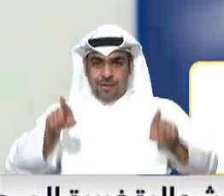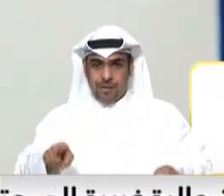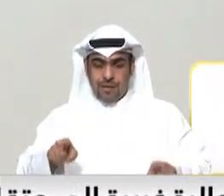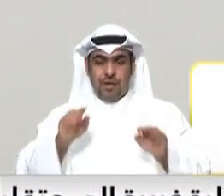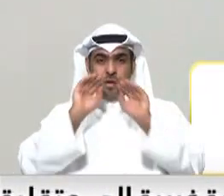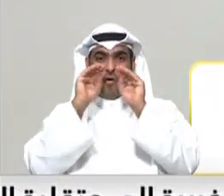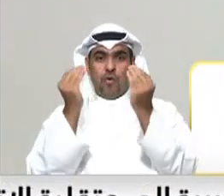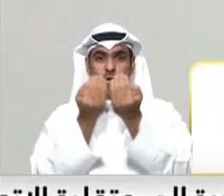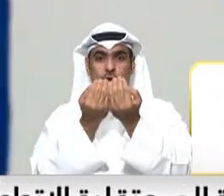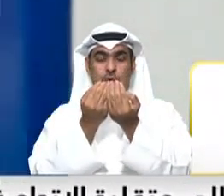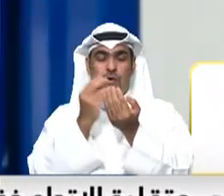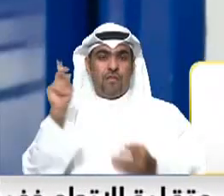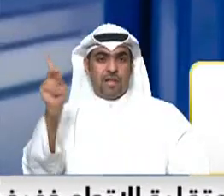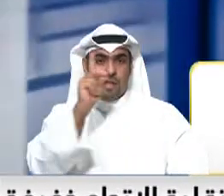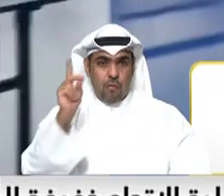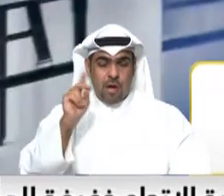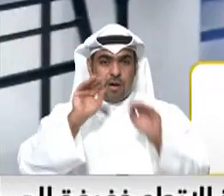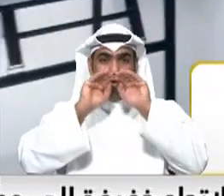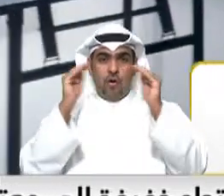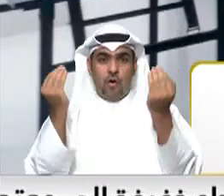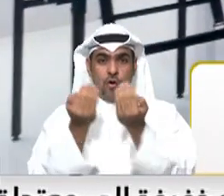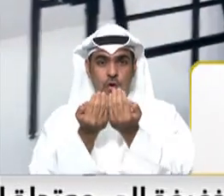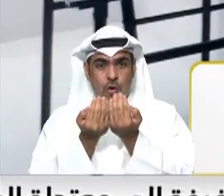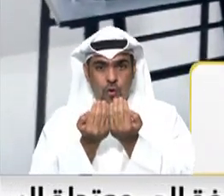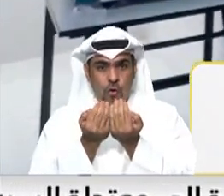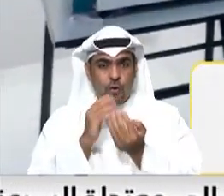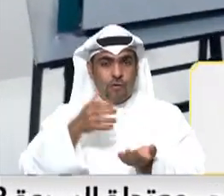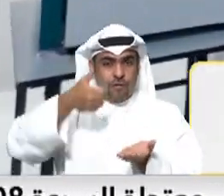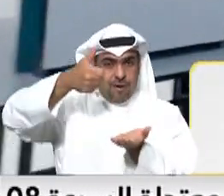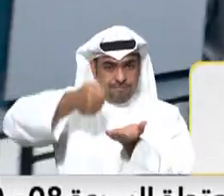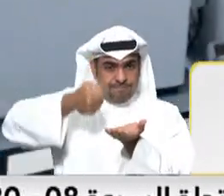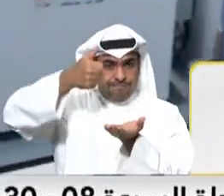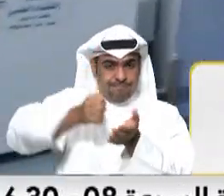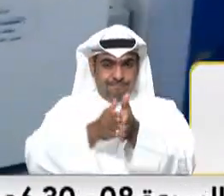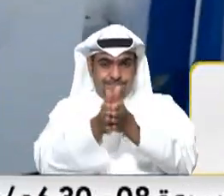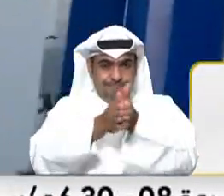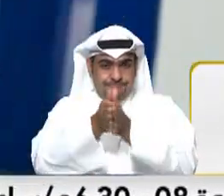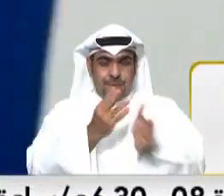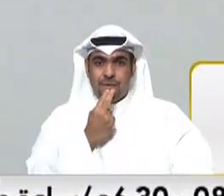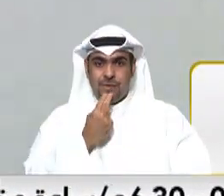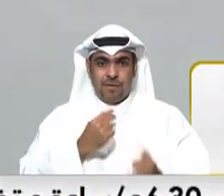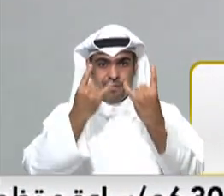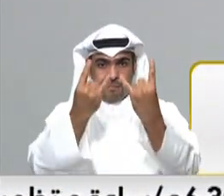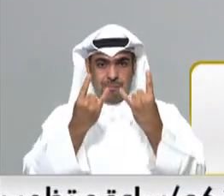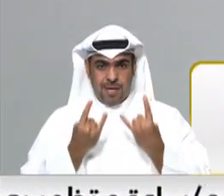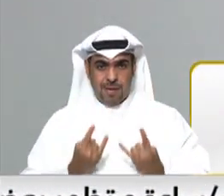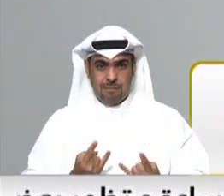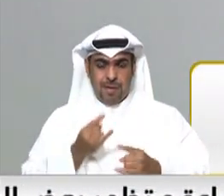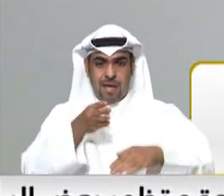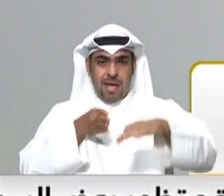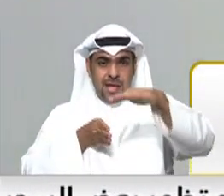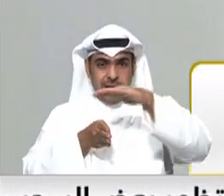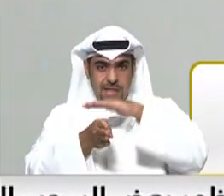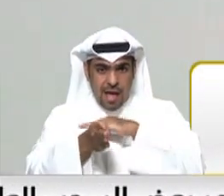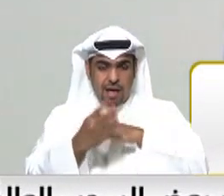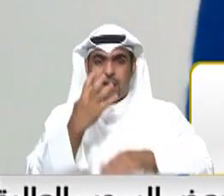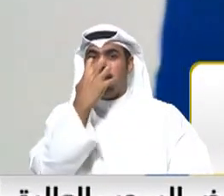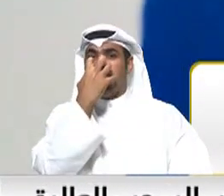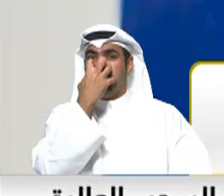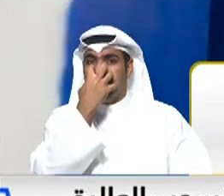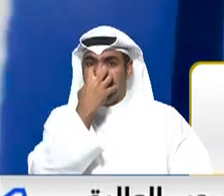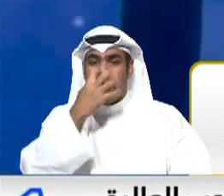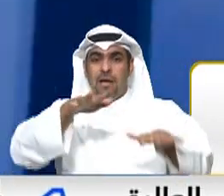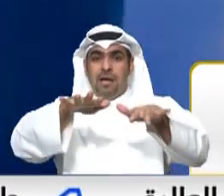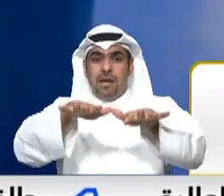وغرفة تعقيم، ومستودع، حيث تم تجهيز المركز بأحدث الأجهزة والمعدات الطبية. هذا